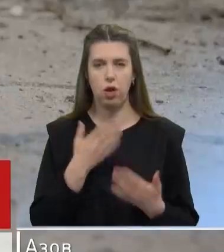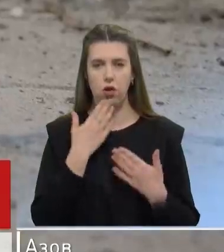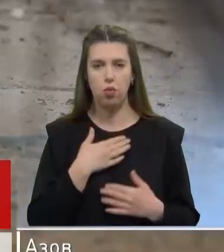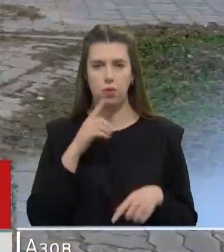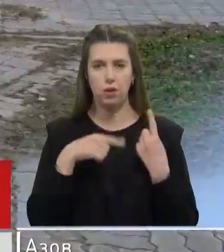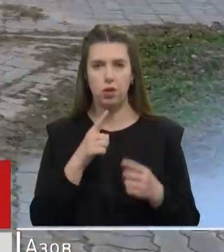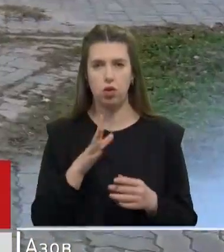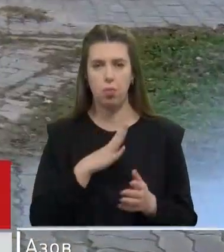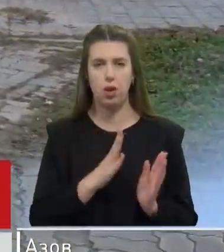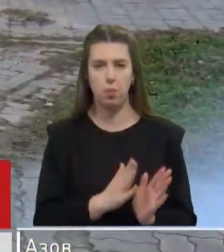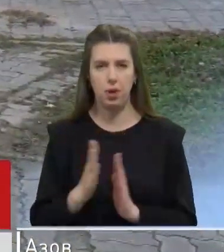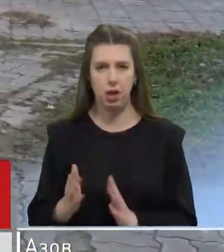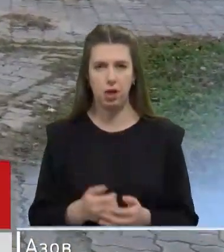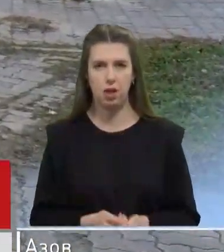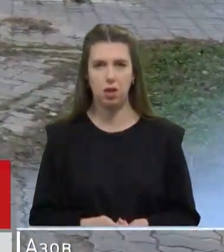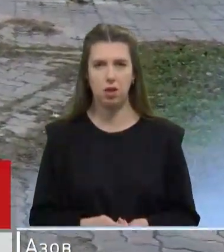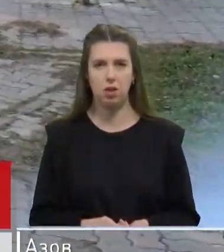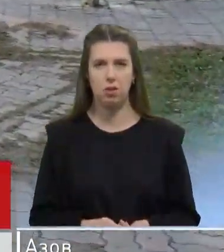всегда, чтобы был порядок,